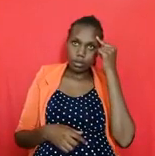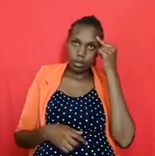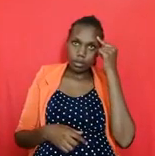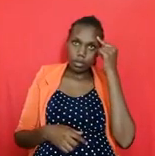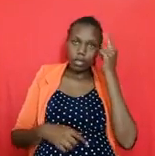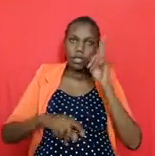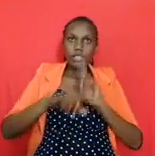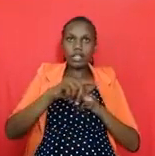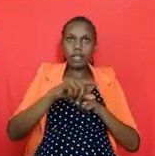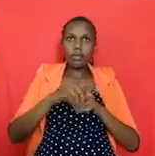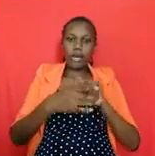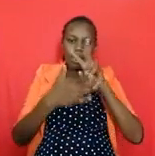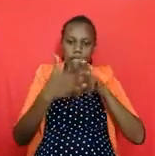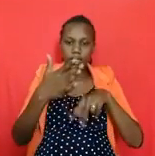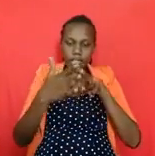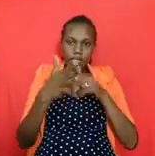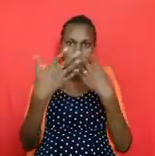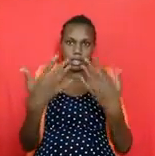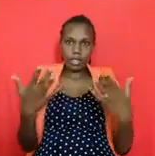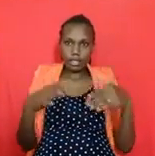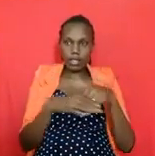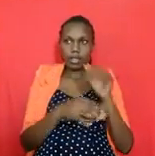rĩrĩa ngoretwo ngĩthoma mathabu ma kanitha